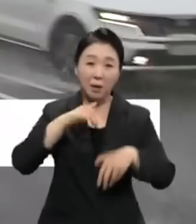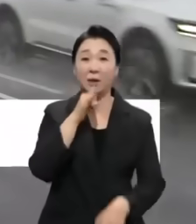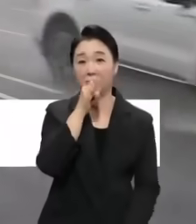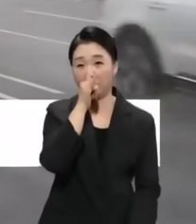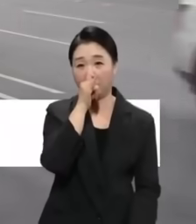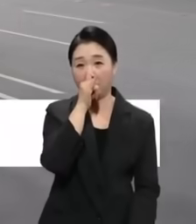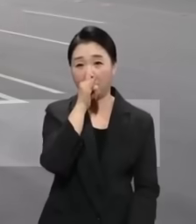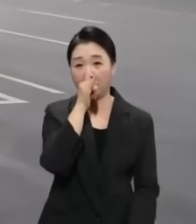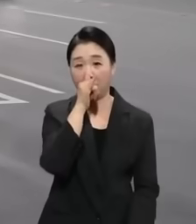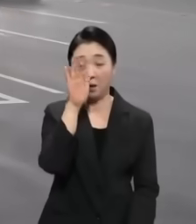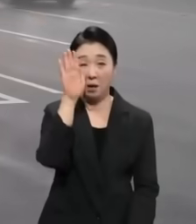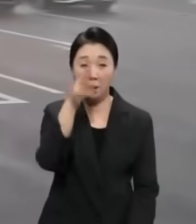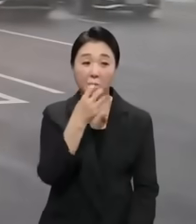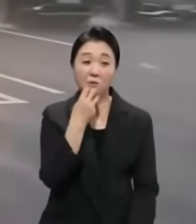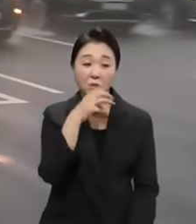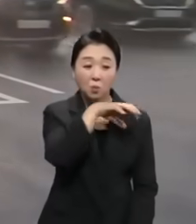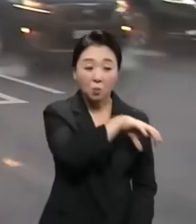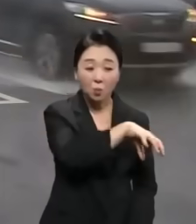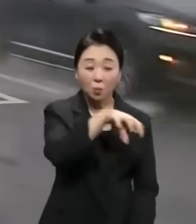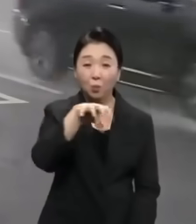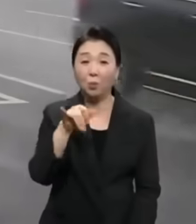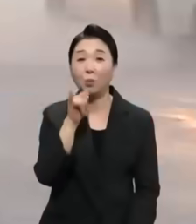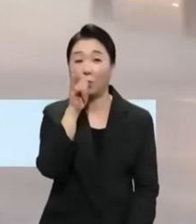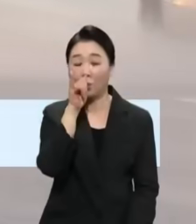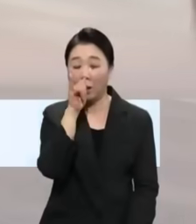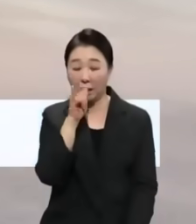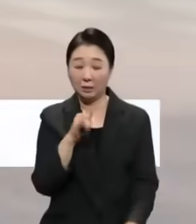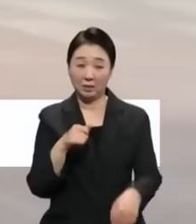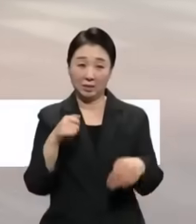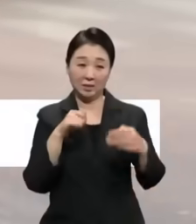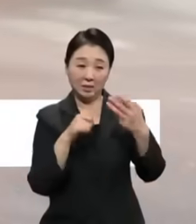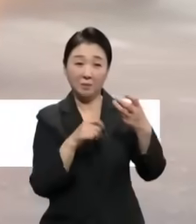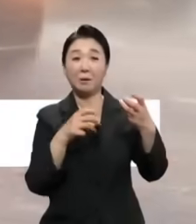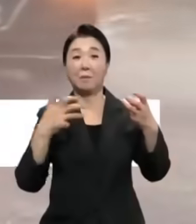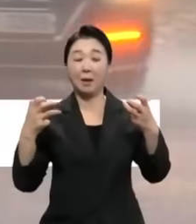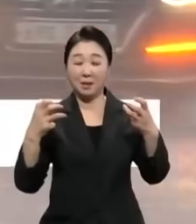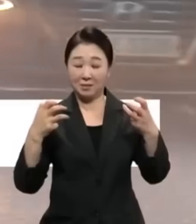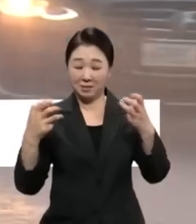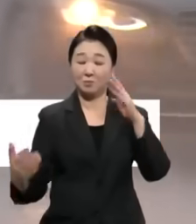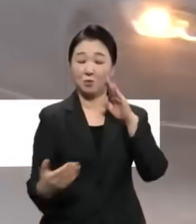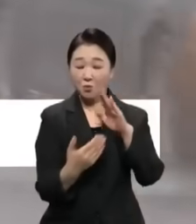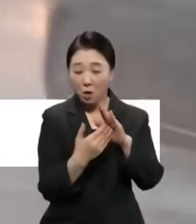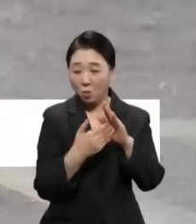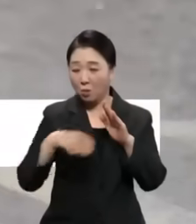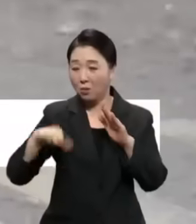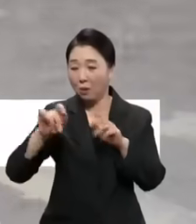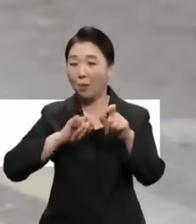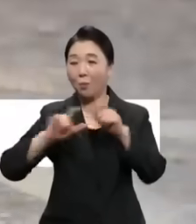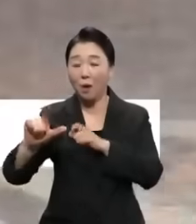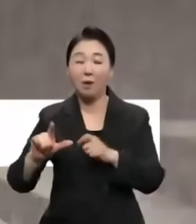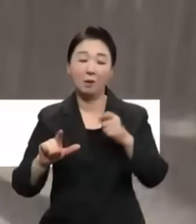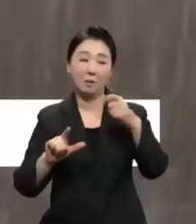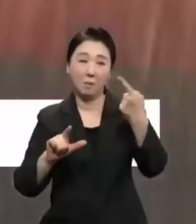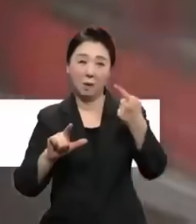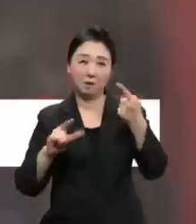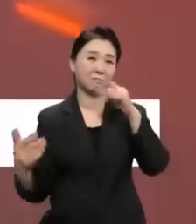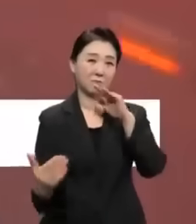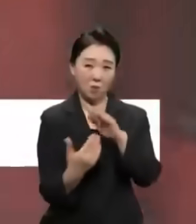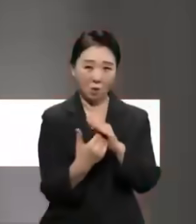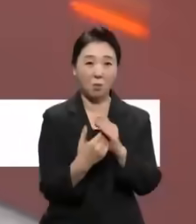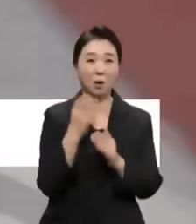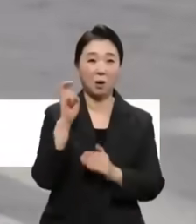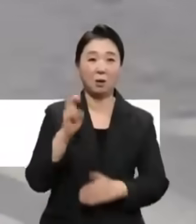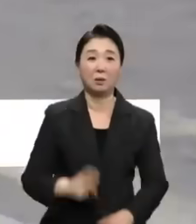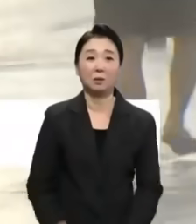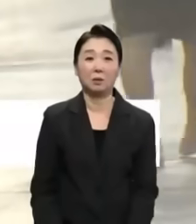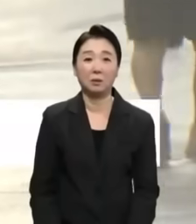떨어졌습니다. 앞으로 서울 등 중부지방엔 30에서 80mm, 많은 곳은 100mm가 넘는 비가 더 쏟아지겠습니다.